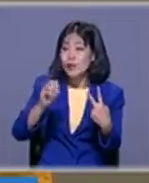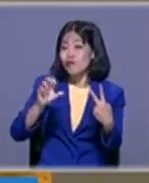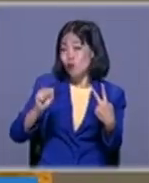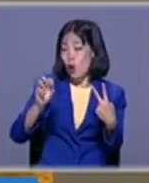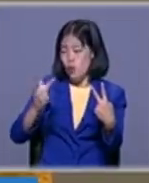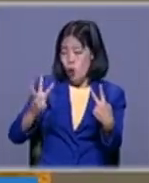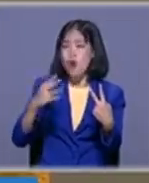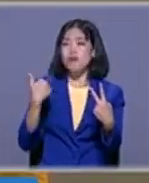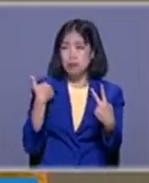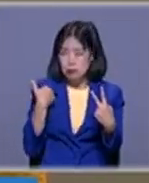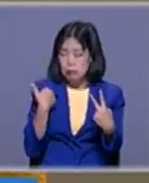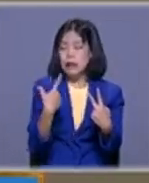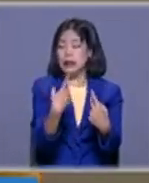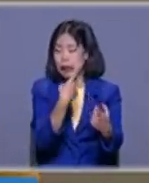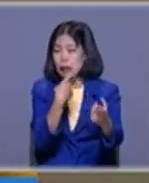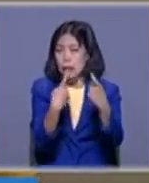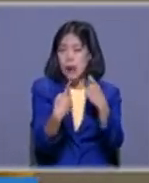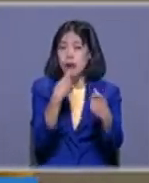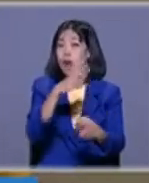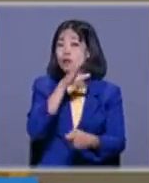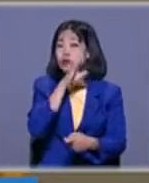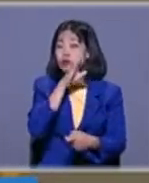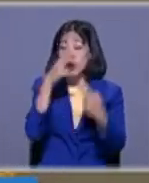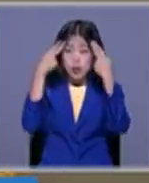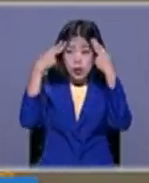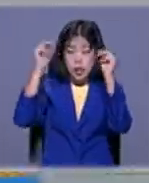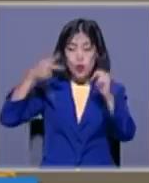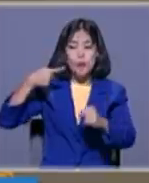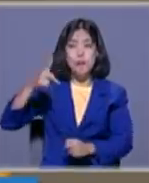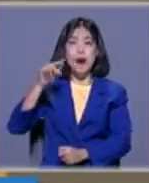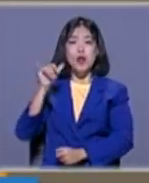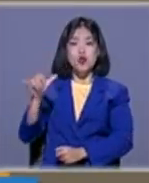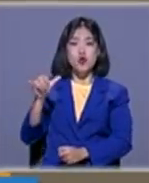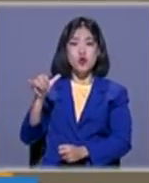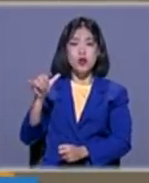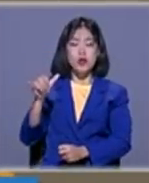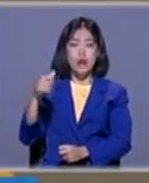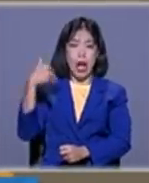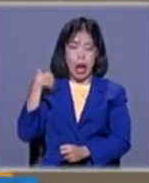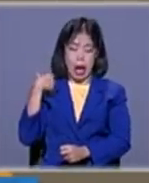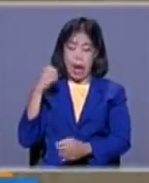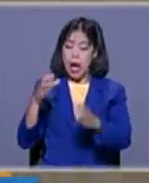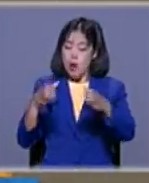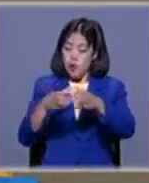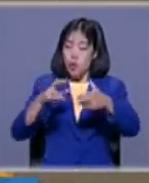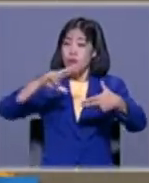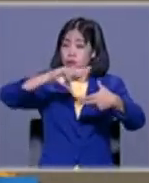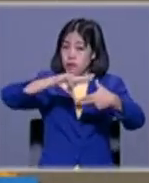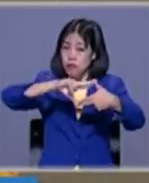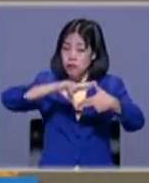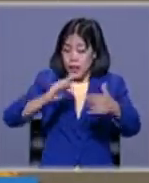คำถามในทางการเมืองซึ่งเป็นเรื่องใหญ่ก็คือว่าหากพลเอกประยุทธ์ได้เป็นนายกด้วยวิธีนี้พลังประชารัฐผลักดันให้พลเอกประยุทธ์เป็นนายก